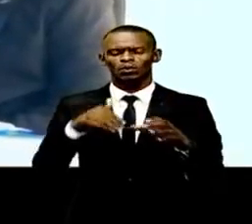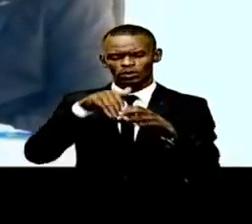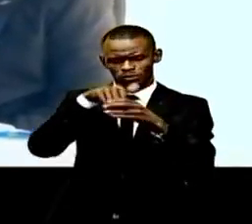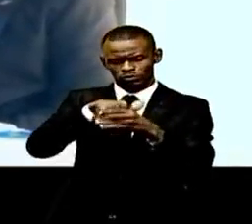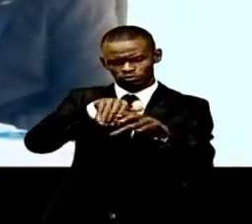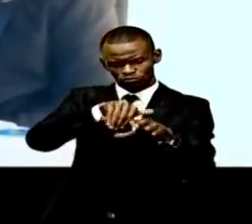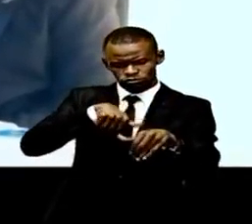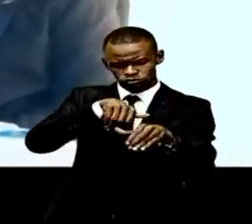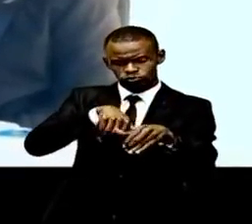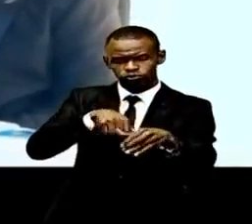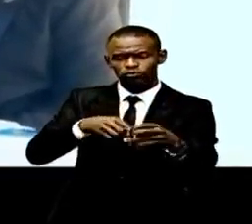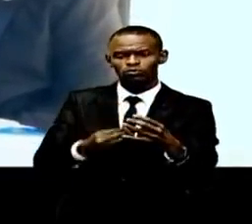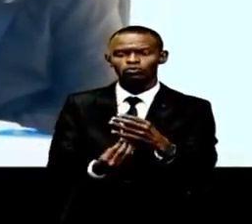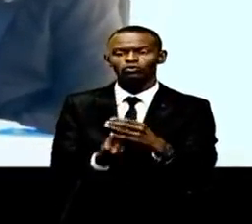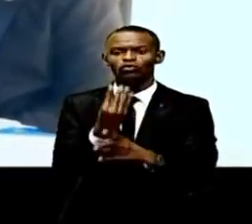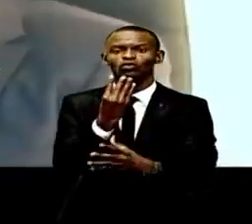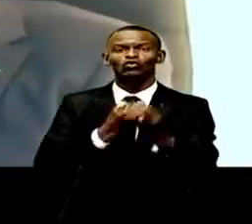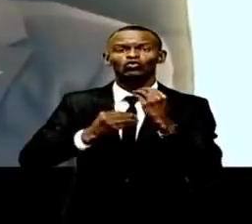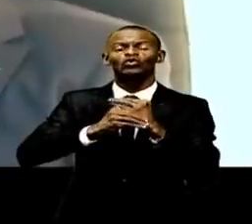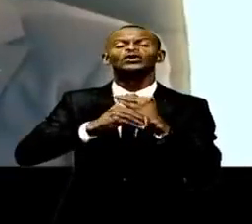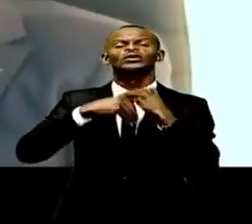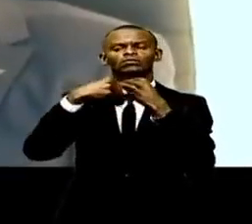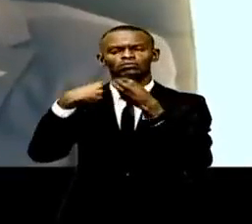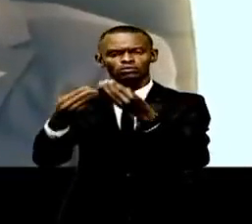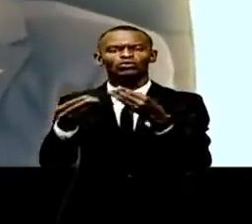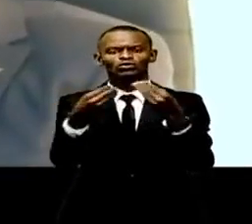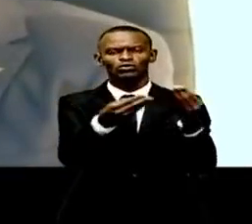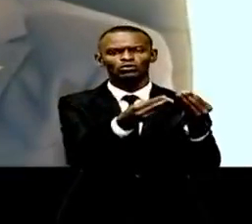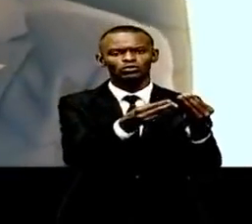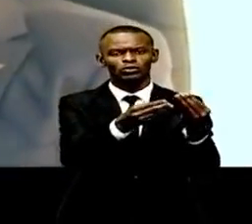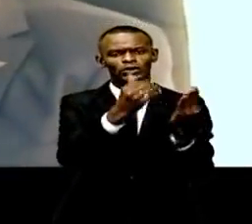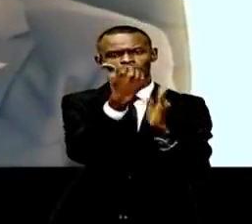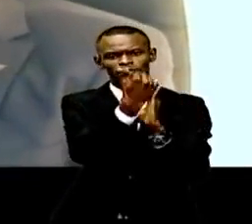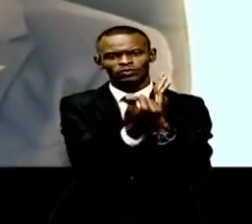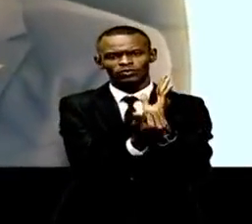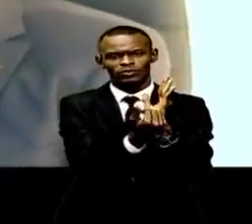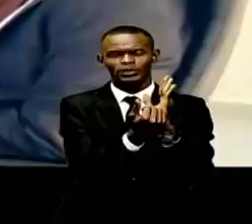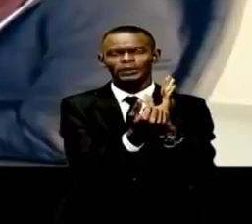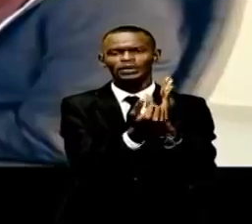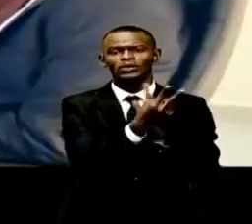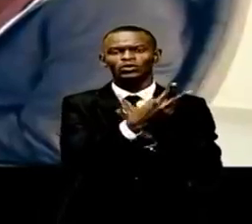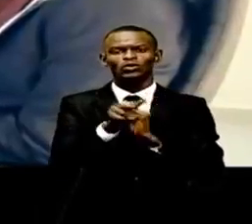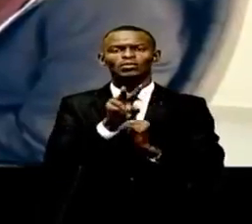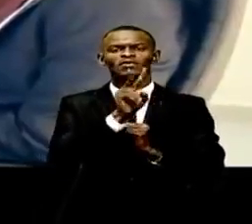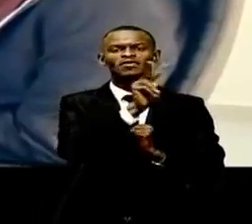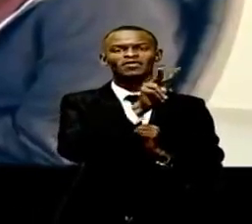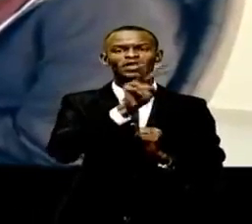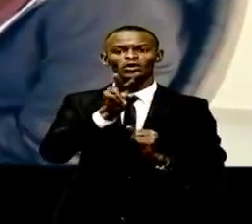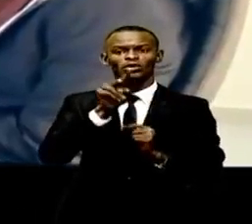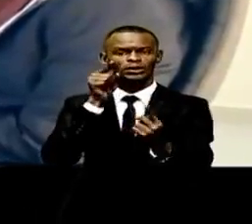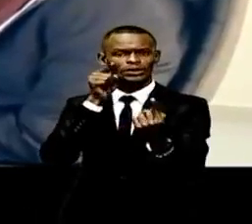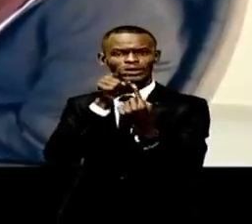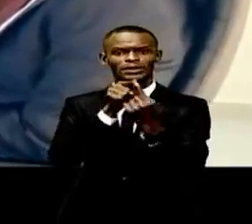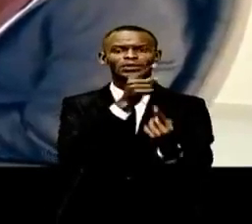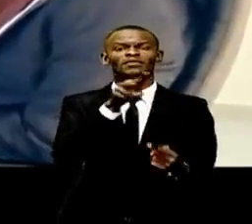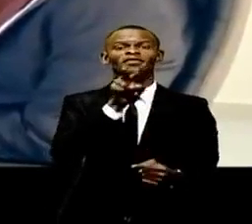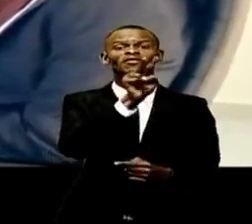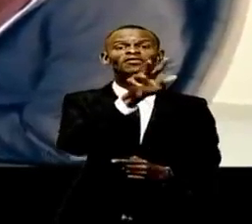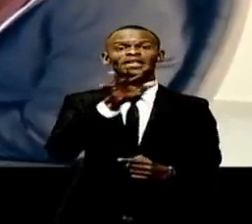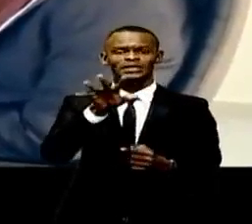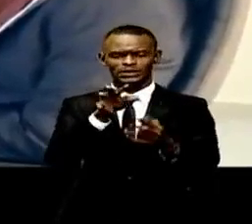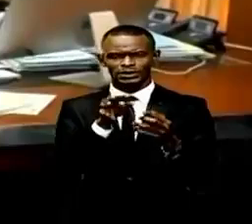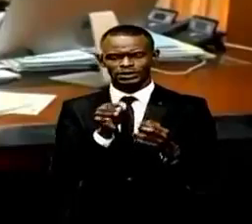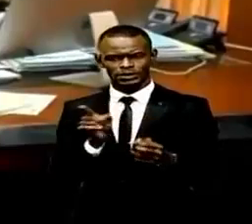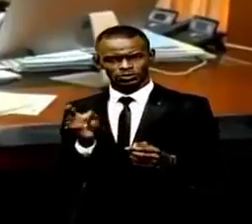plan opérationnel 2021-2025. Il a indiqué que les problèmes d'insécurité alimentaire dans notre